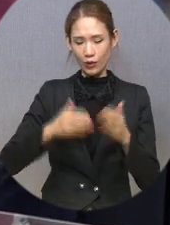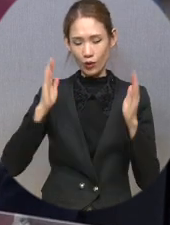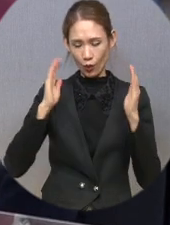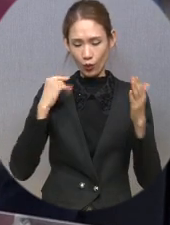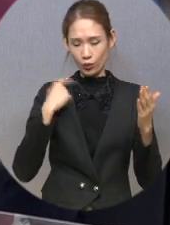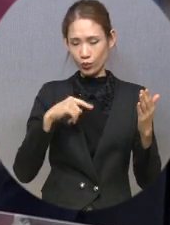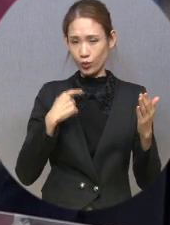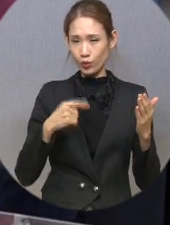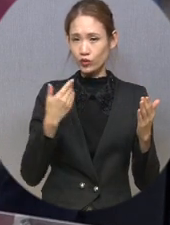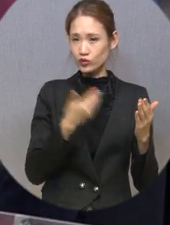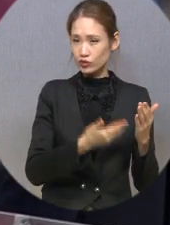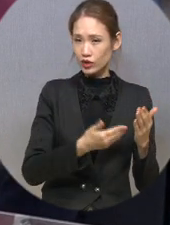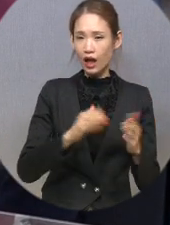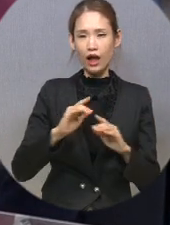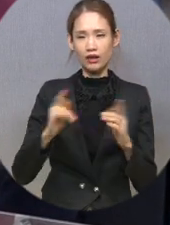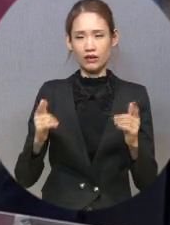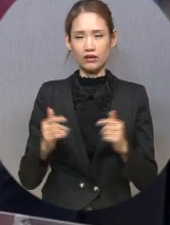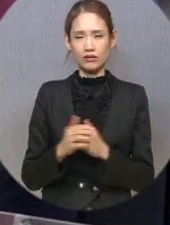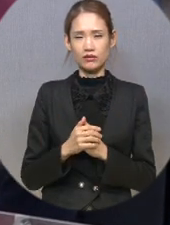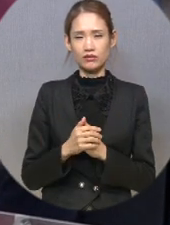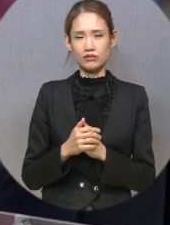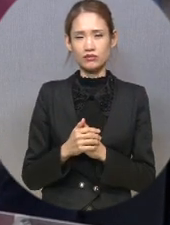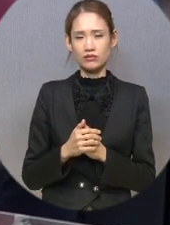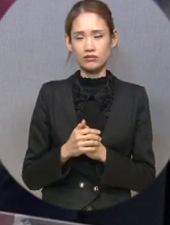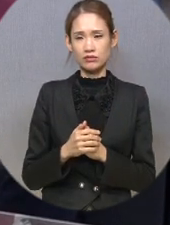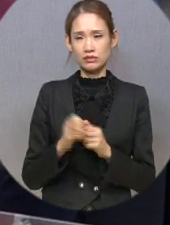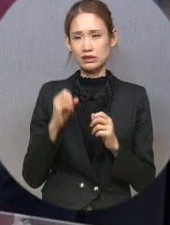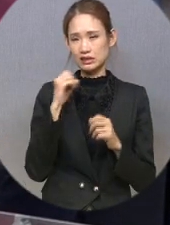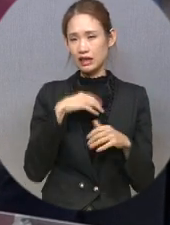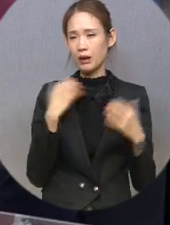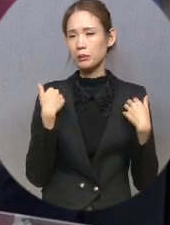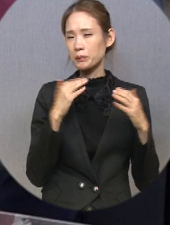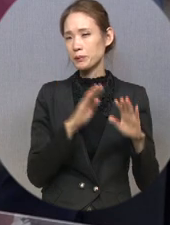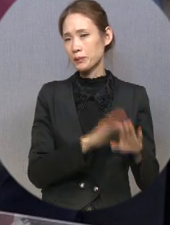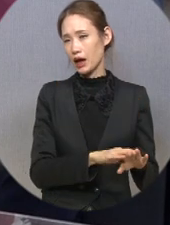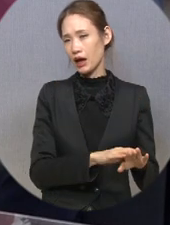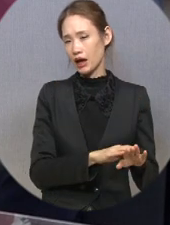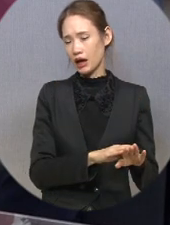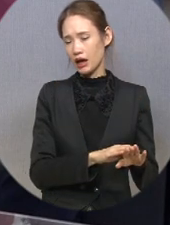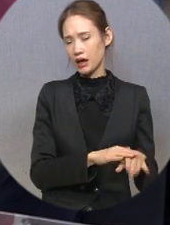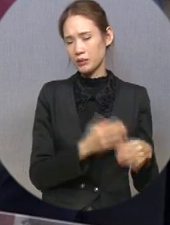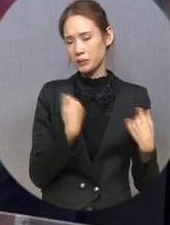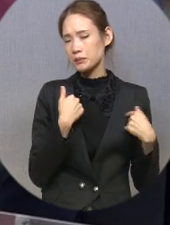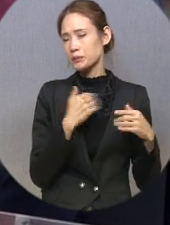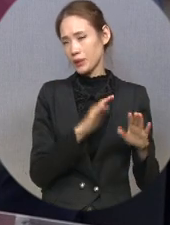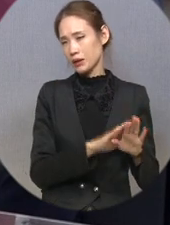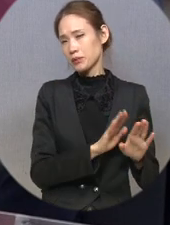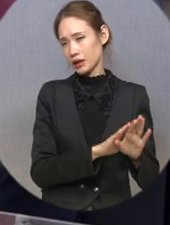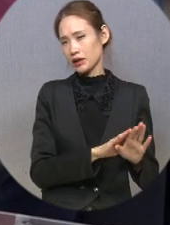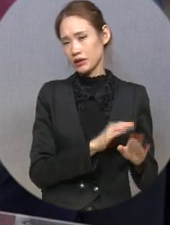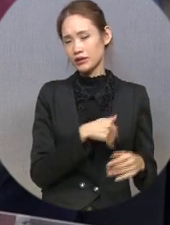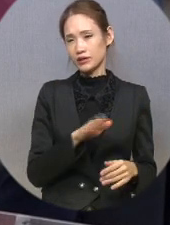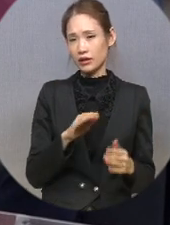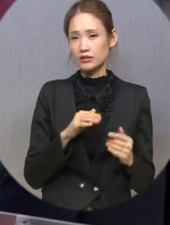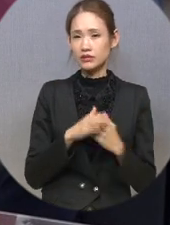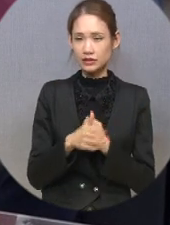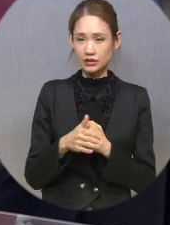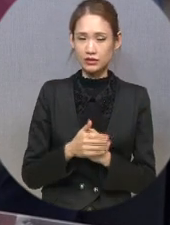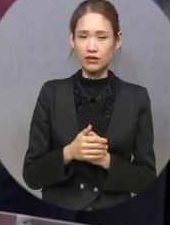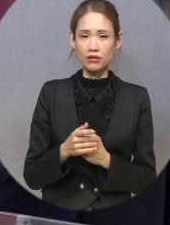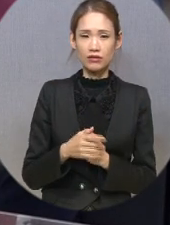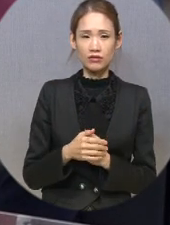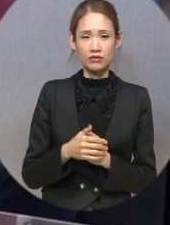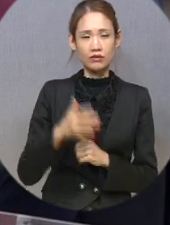있는 시대가 아니거든요. 그러다 보니까 그냥 내버려 두는 거죠. 어떻게 방치가 되는 거죠. 그 아이들이